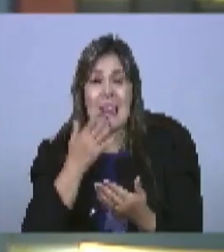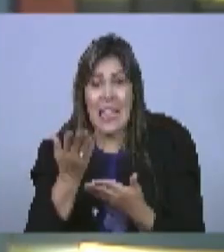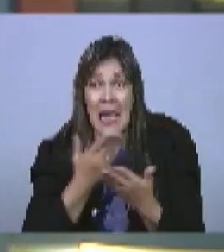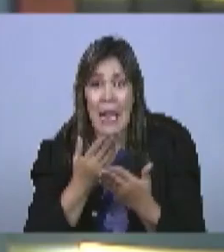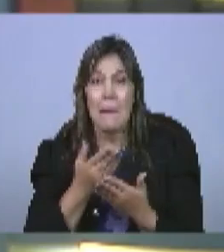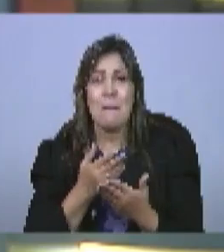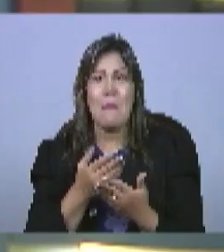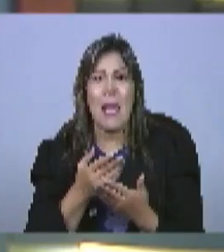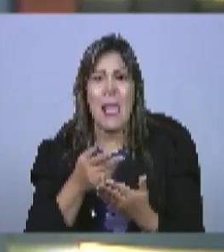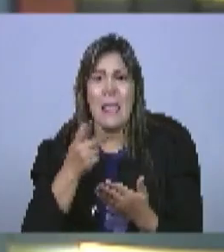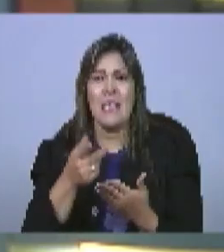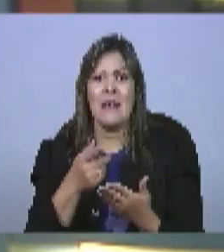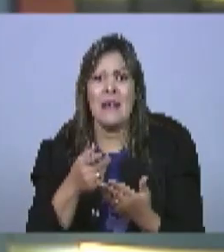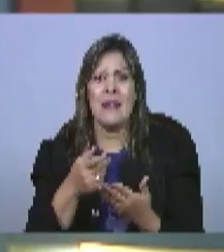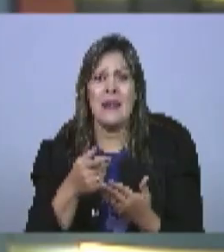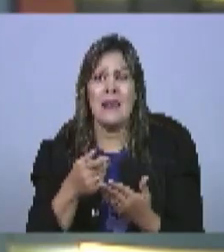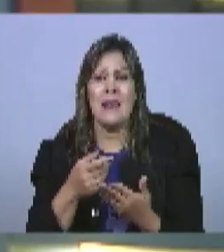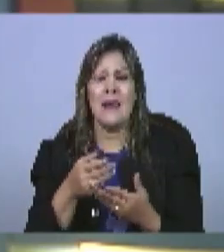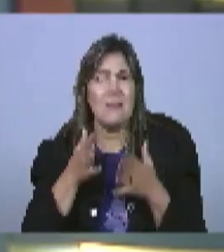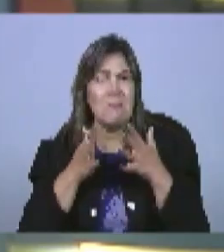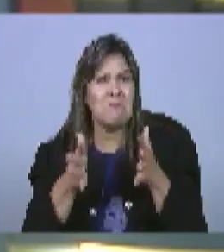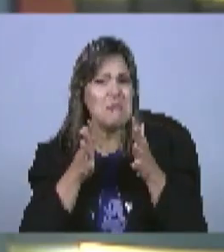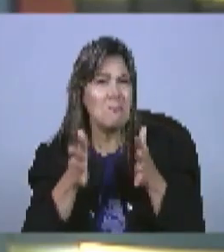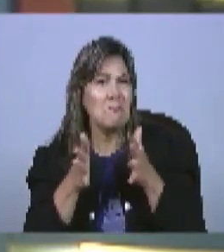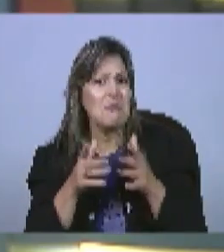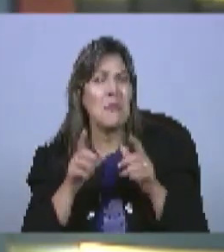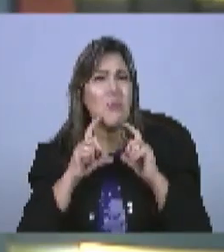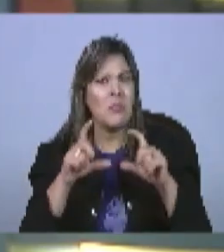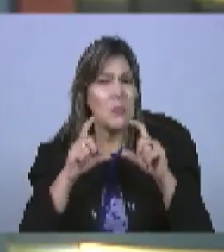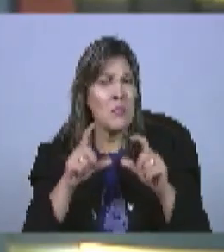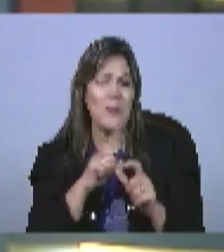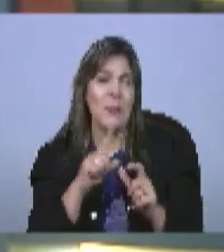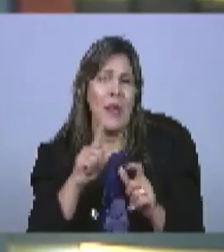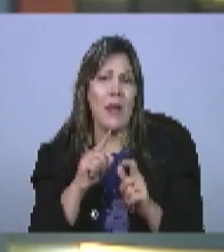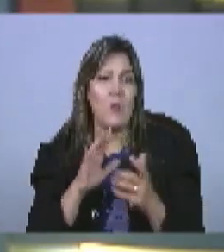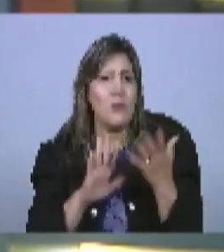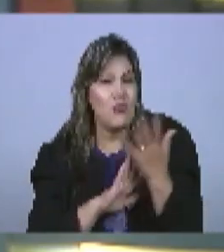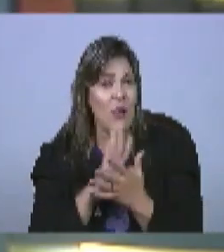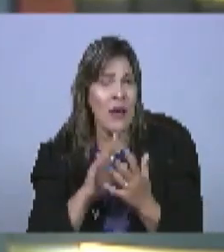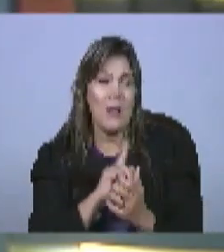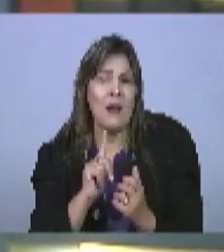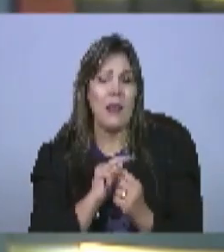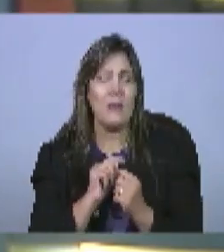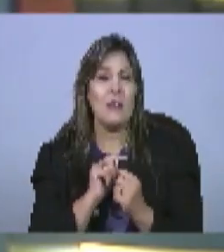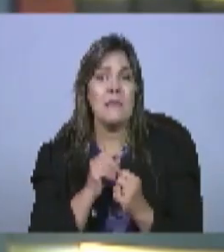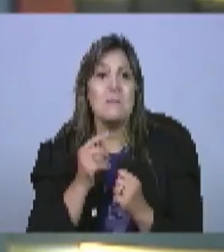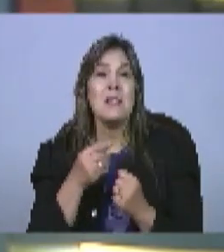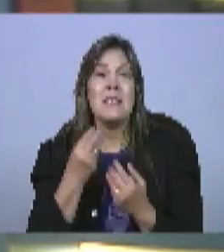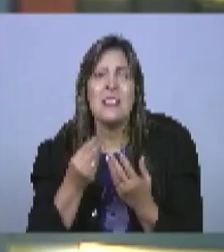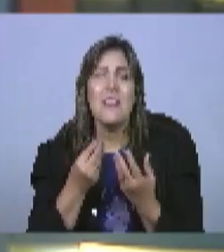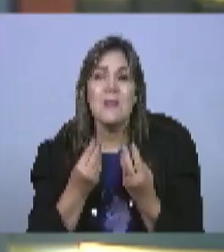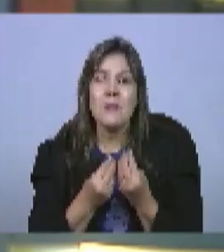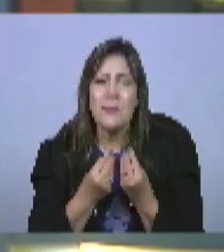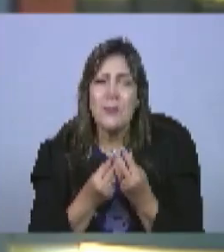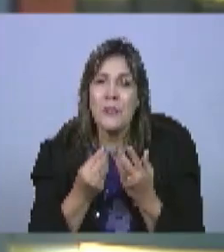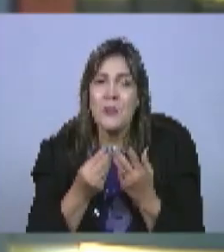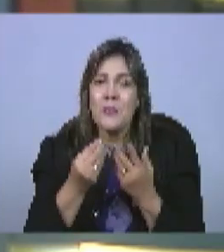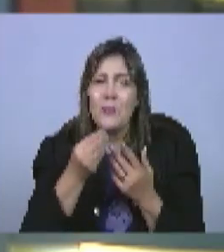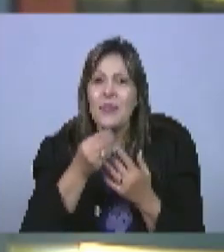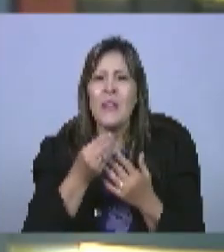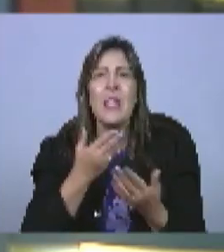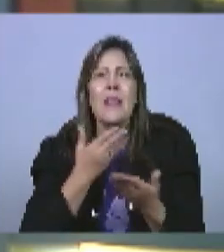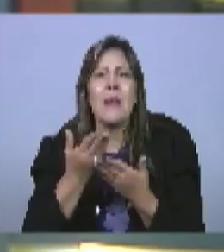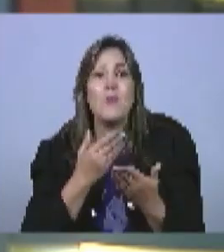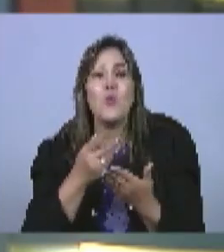مش بمنطق الزجر والزعيق مشاكل لا بمنطق النص النصح والحديث